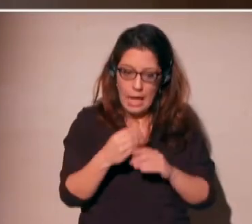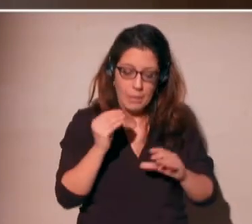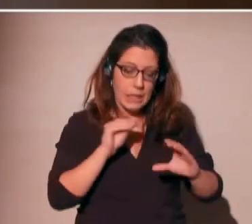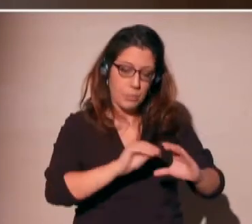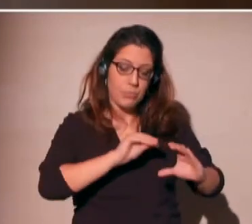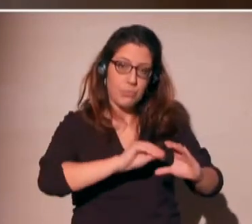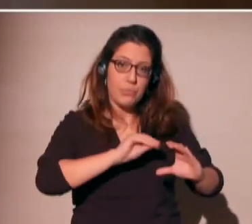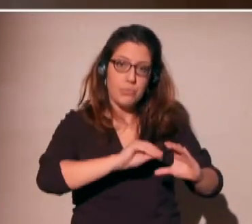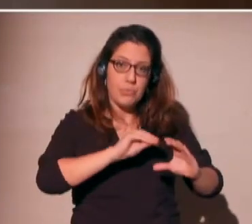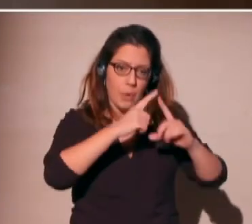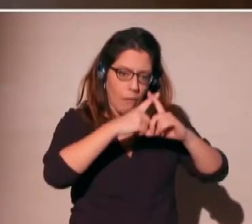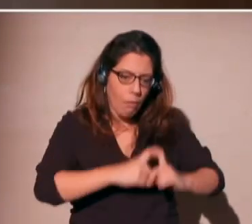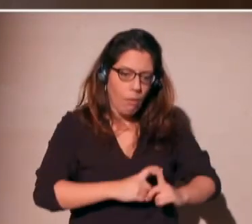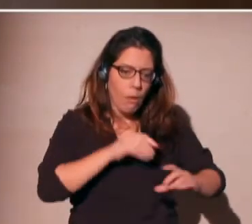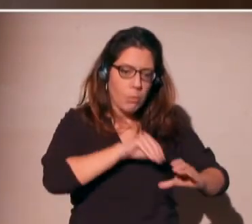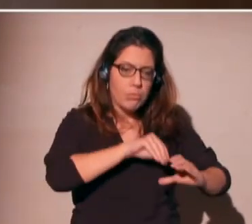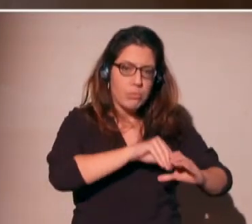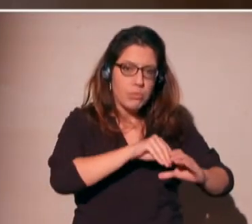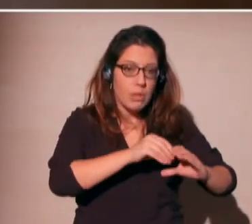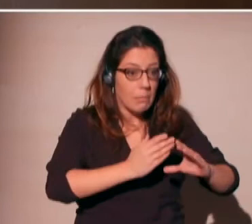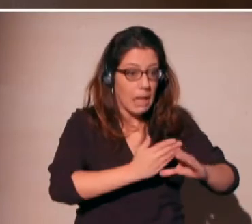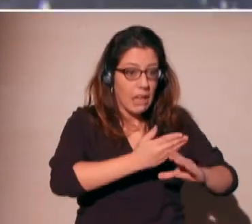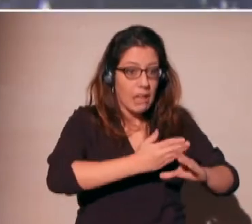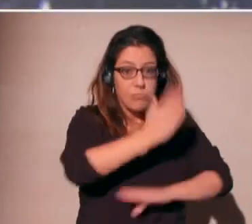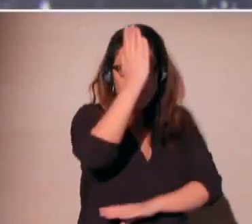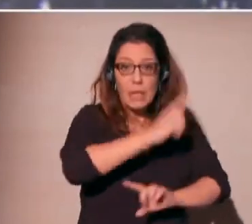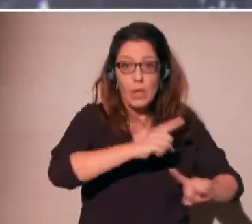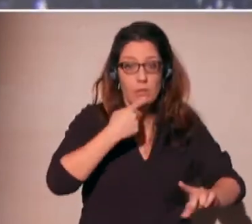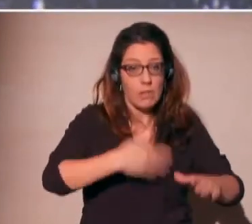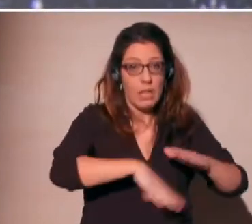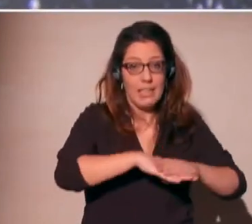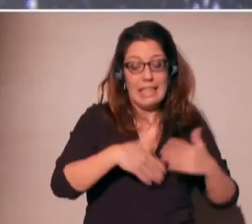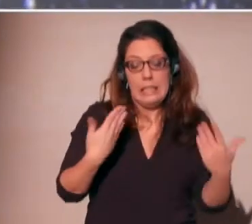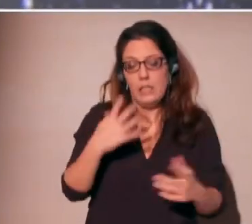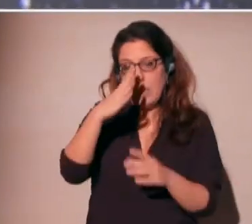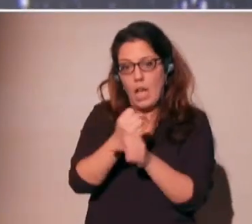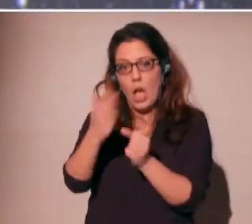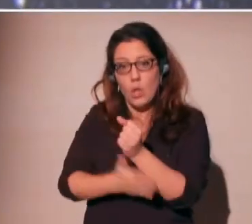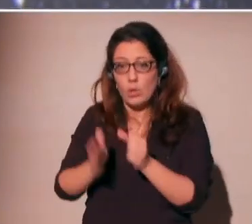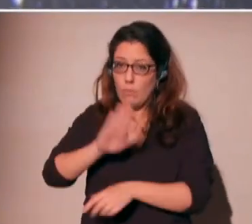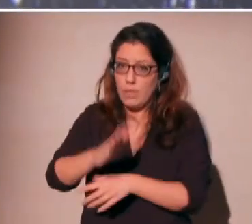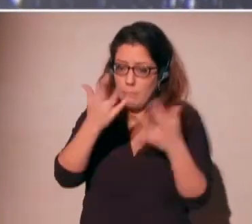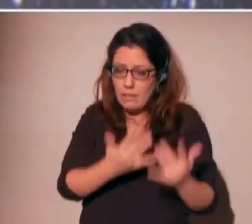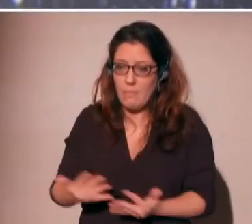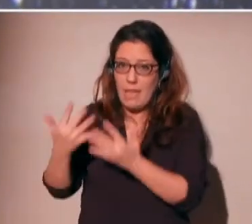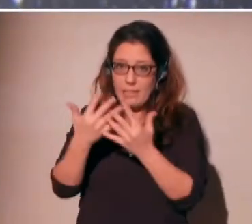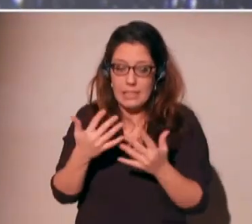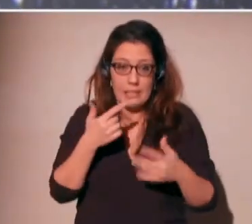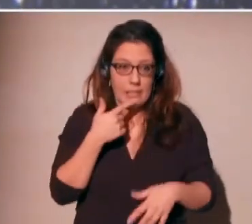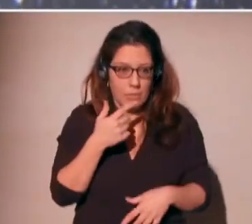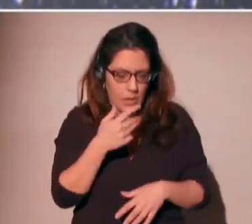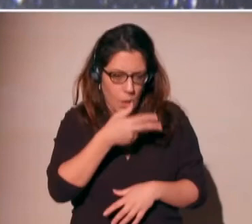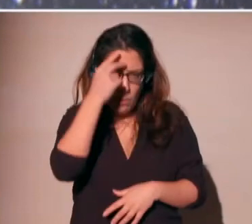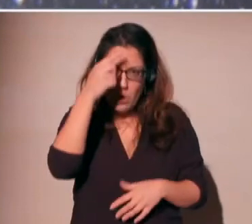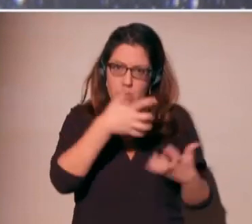millions de coefficients qui sont appris. Et là, ce sont vraiment des enjeux de recherche mathématique qu'il y a derrière cette notion de quelle est la connaissance qui est